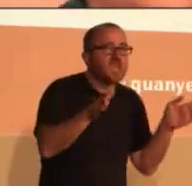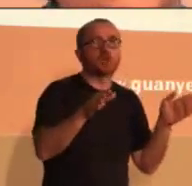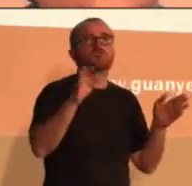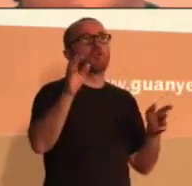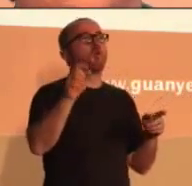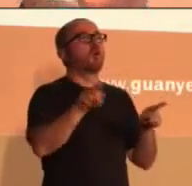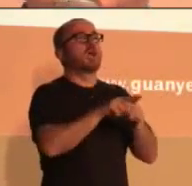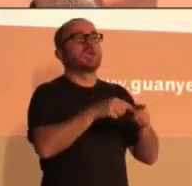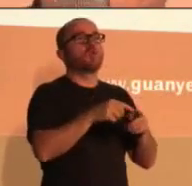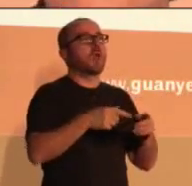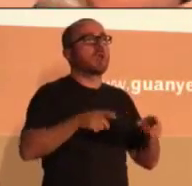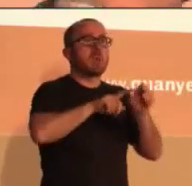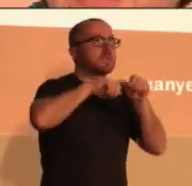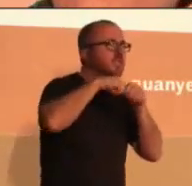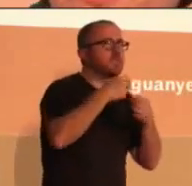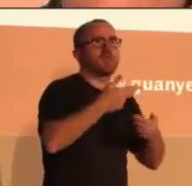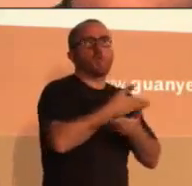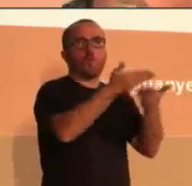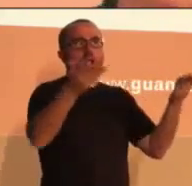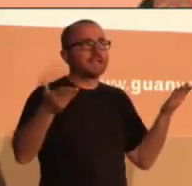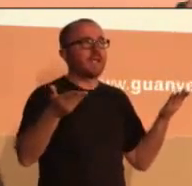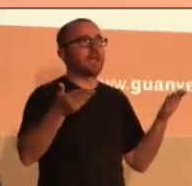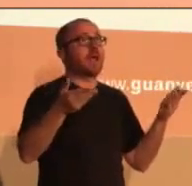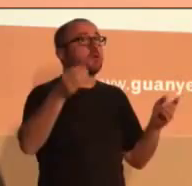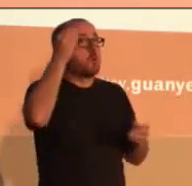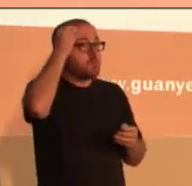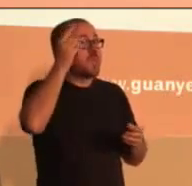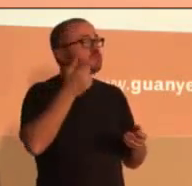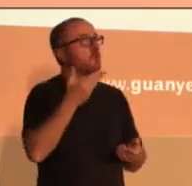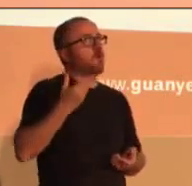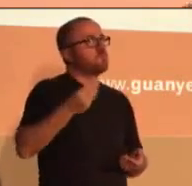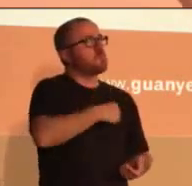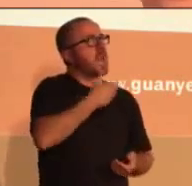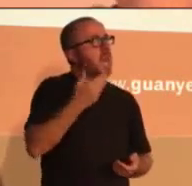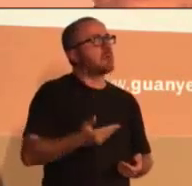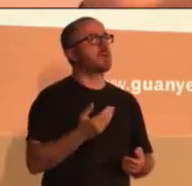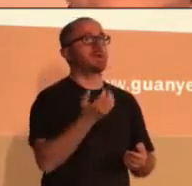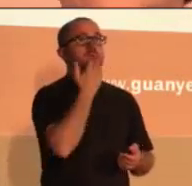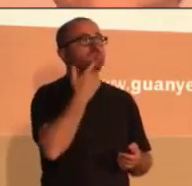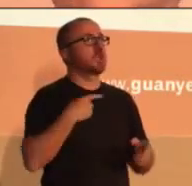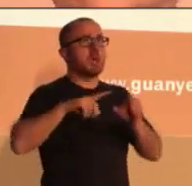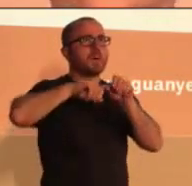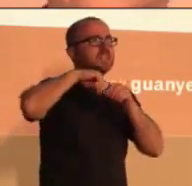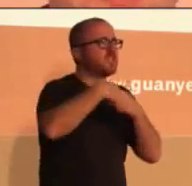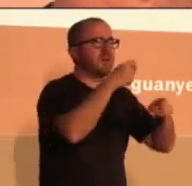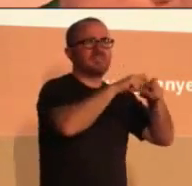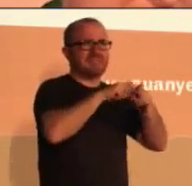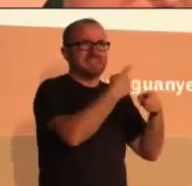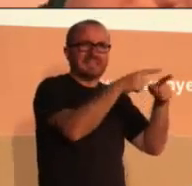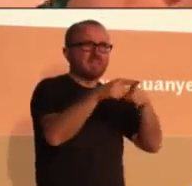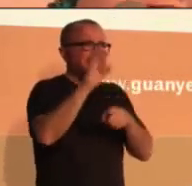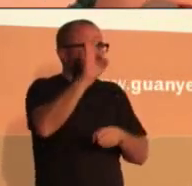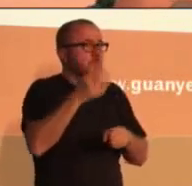està en joc, hem de veure que realment val la pena fer aquesta confluència i que és un sentit general majoritari intentar fer aquesta confluència.